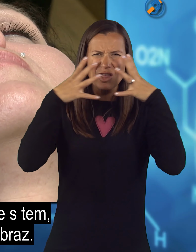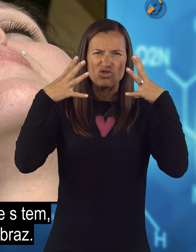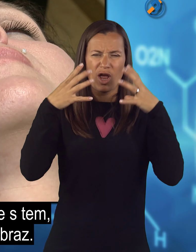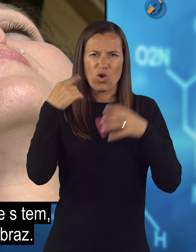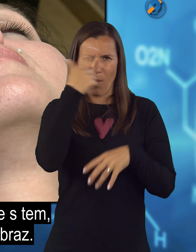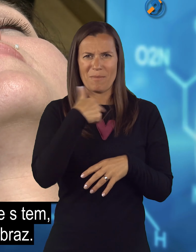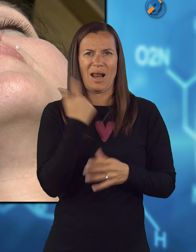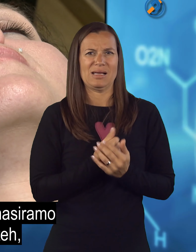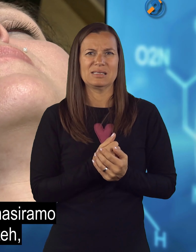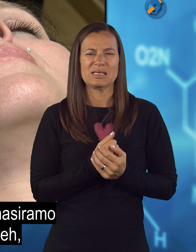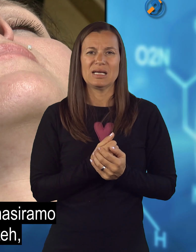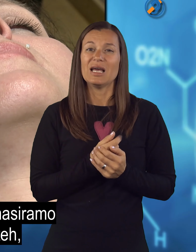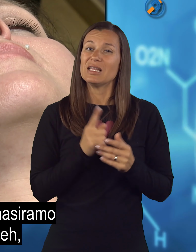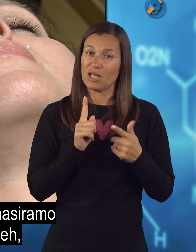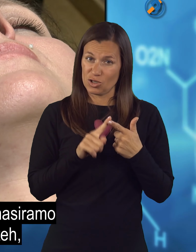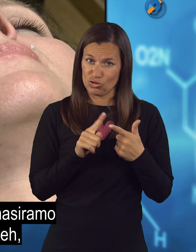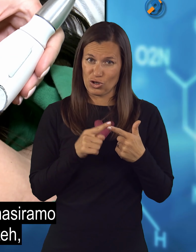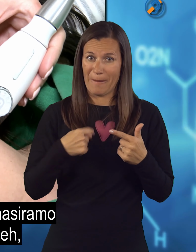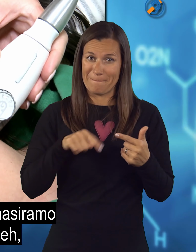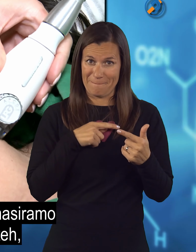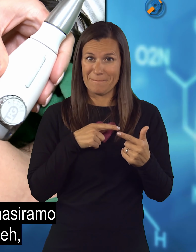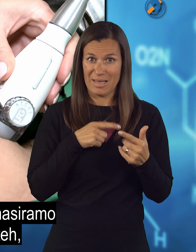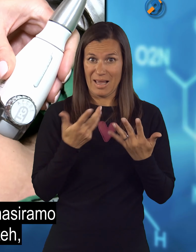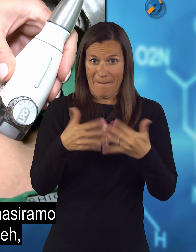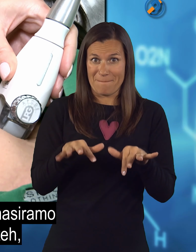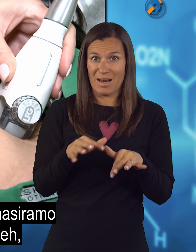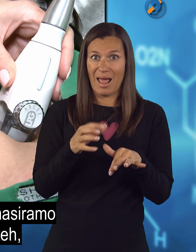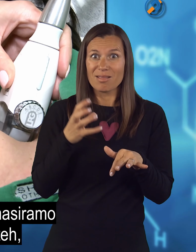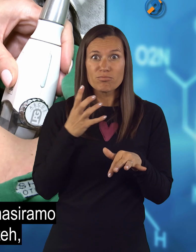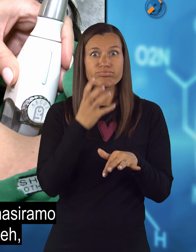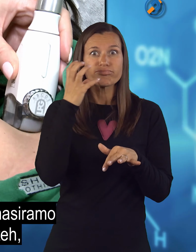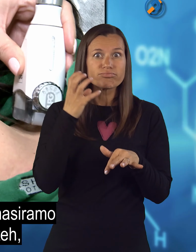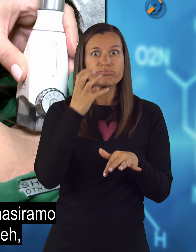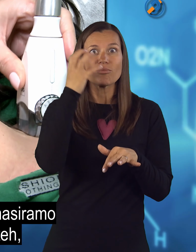in v bistvu s tem, ko mi vodimo aparat in